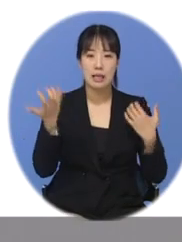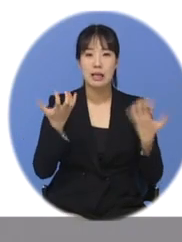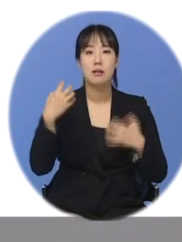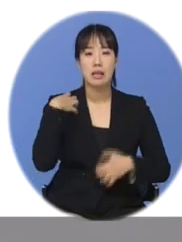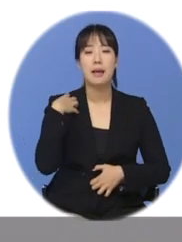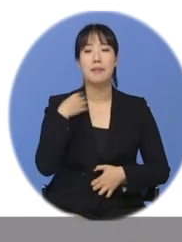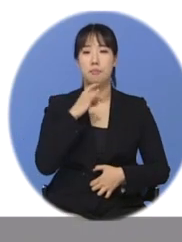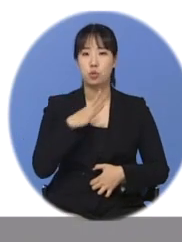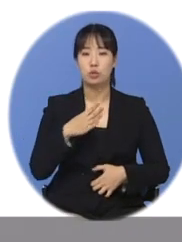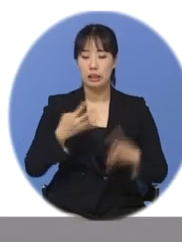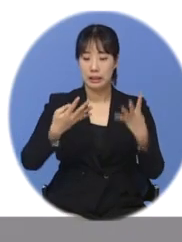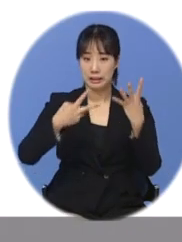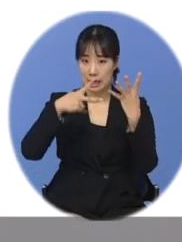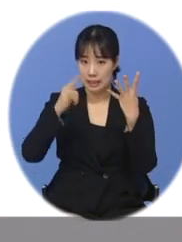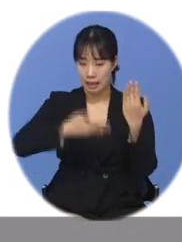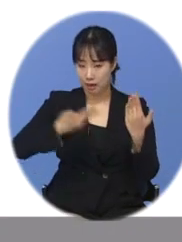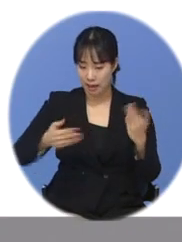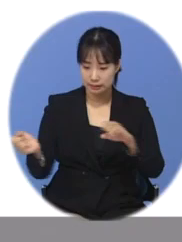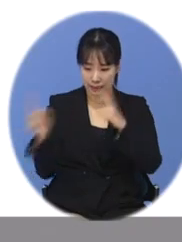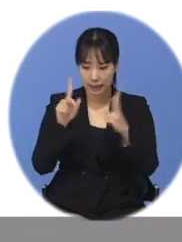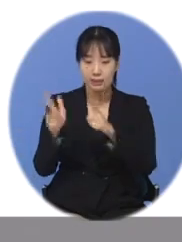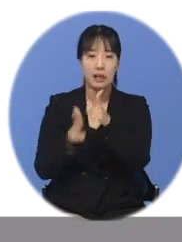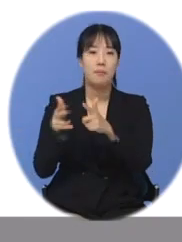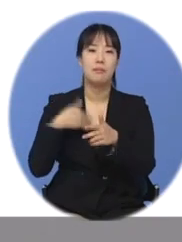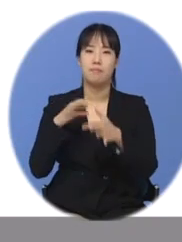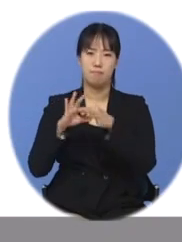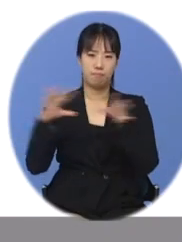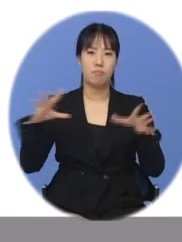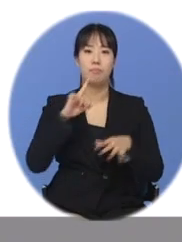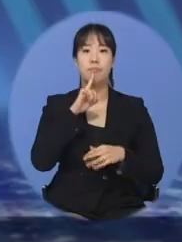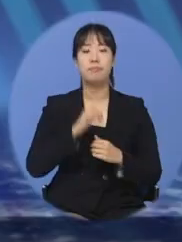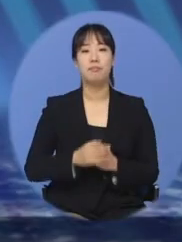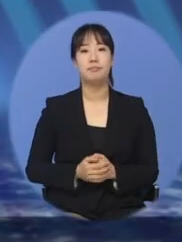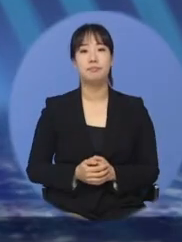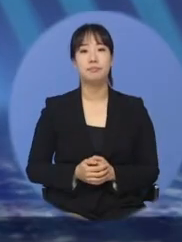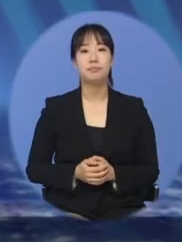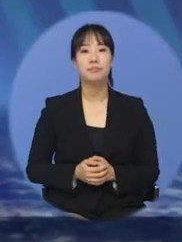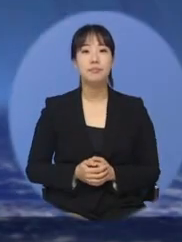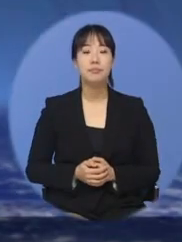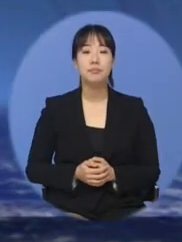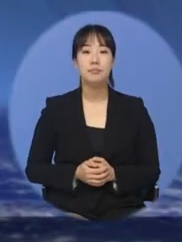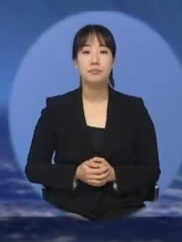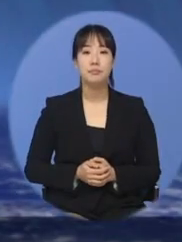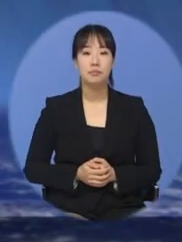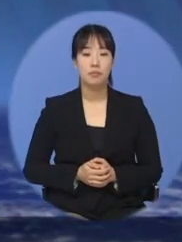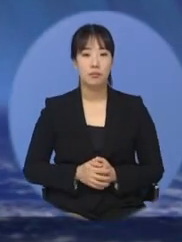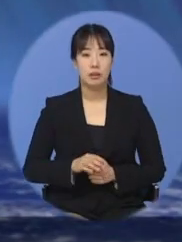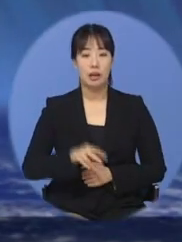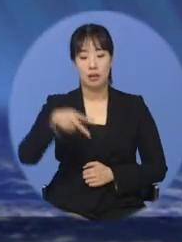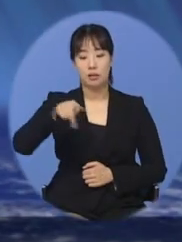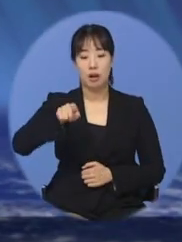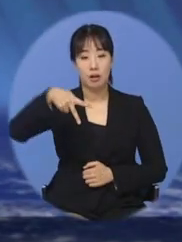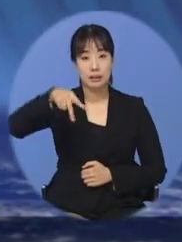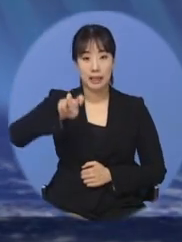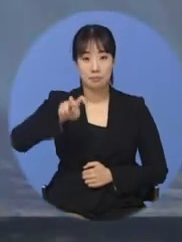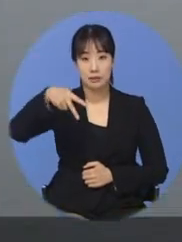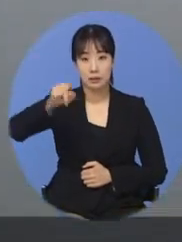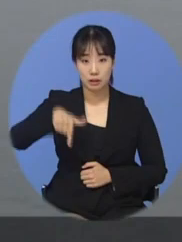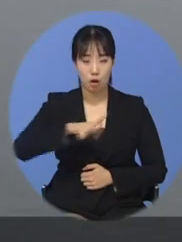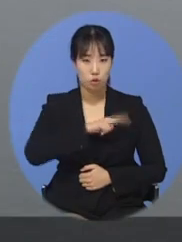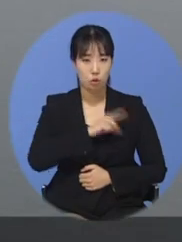4대강 사업 추진과는 무관하다고 밝혔습니다. 국회 서삼석 의원이 답보